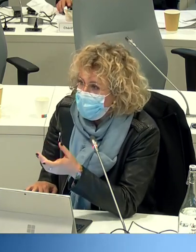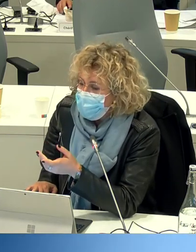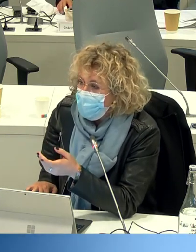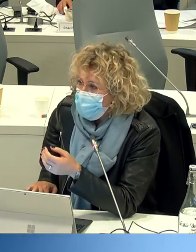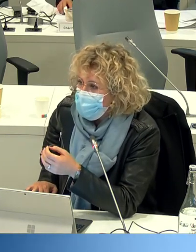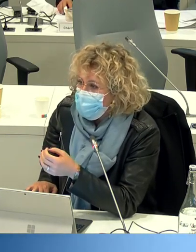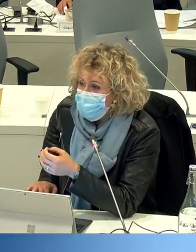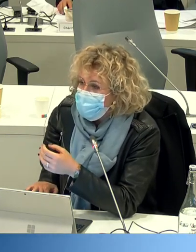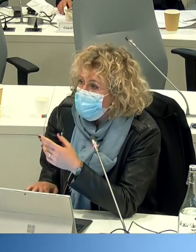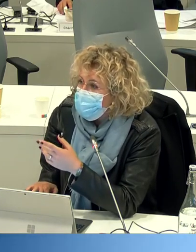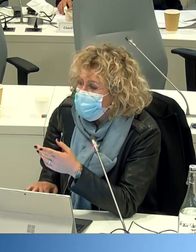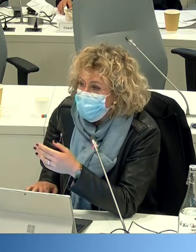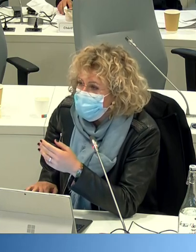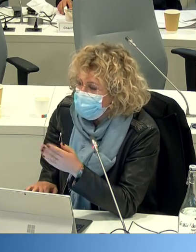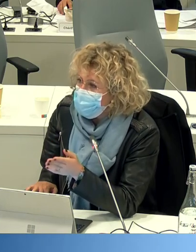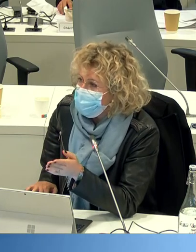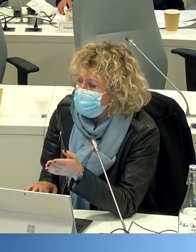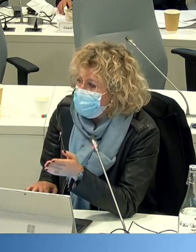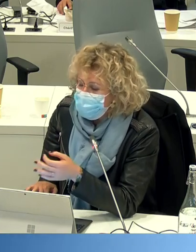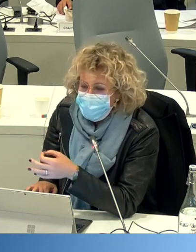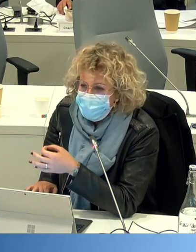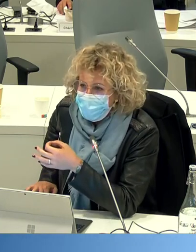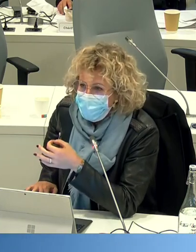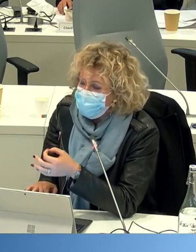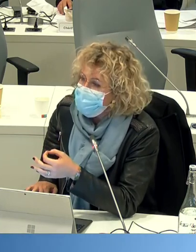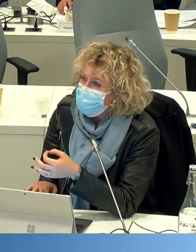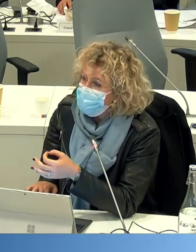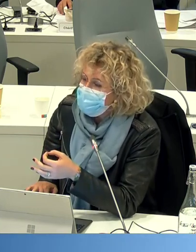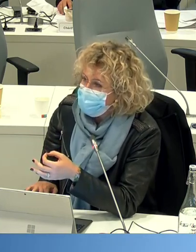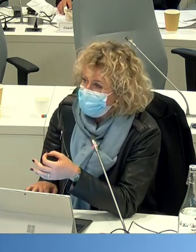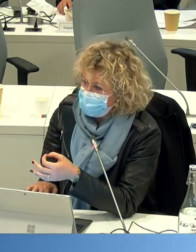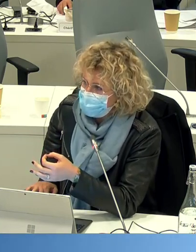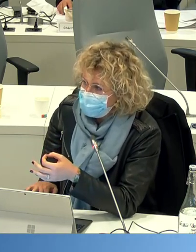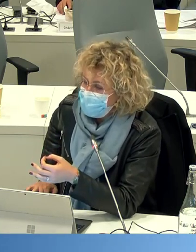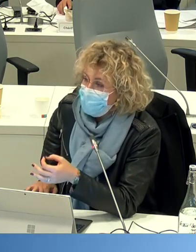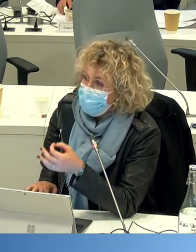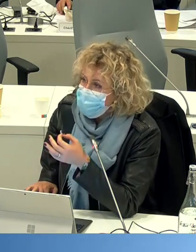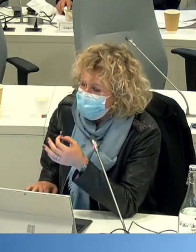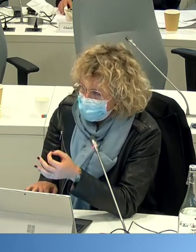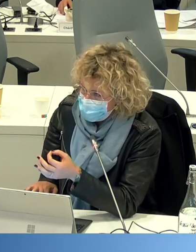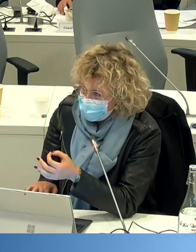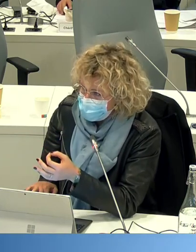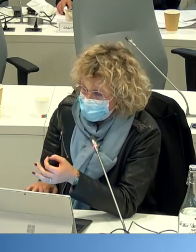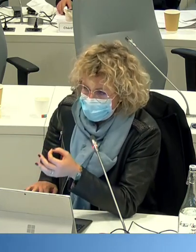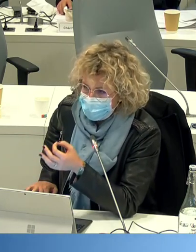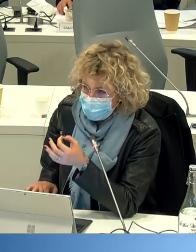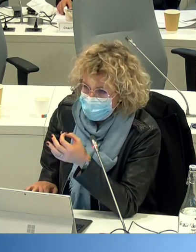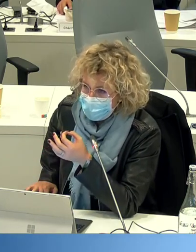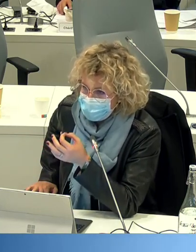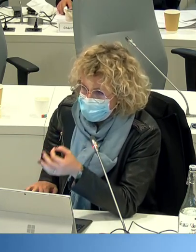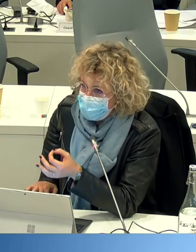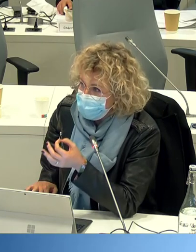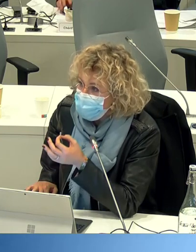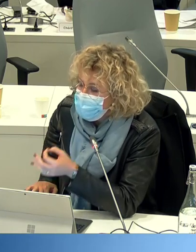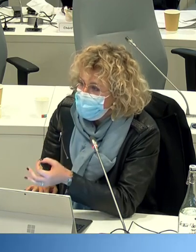débats de zemmour ou du moins des colonials ainsi on va la démocratie le sujet que je pose n'est pas celui de la